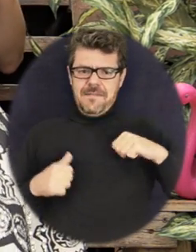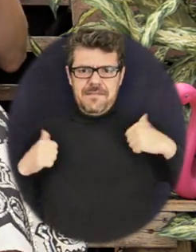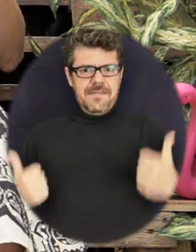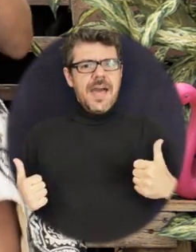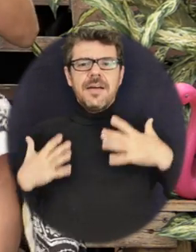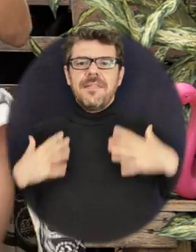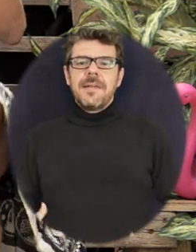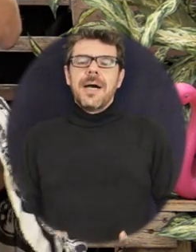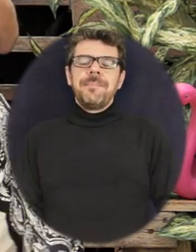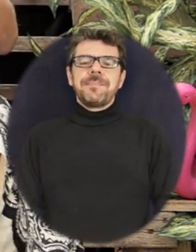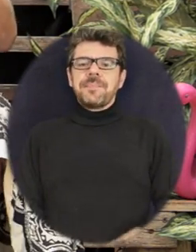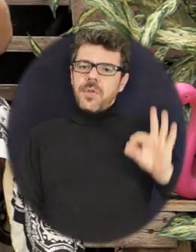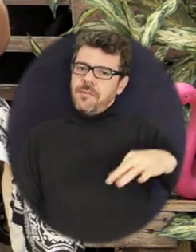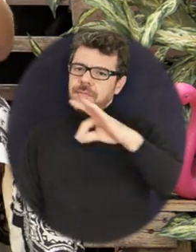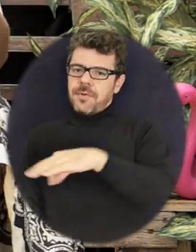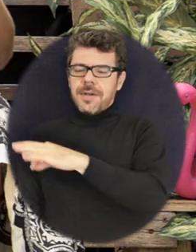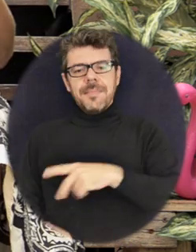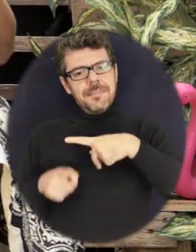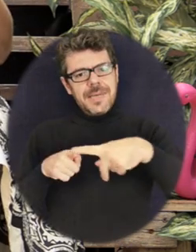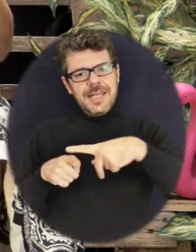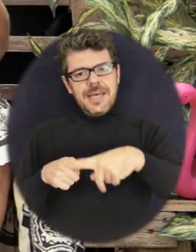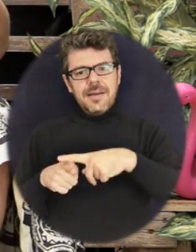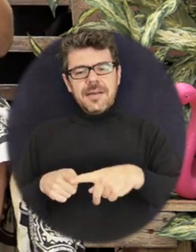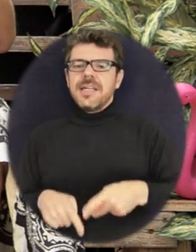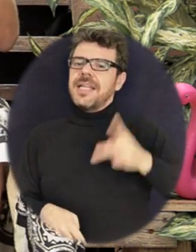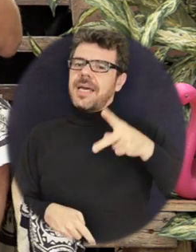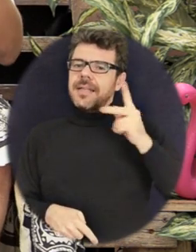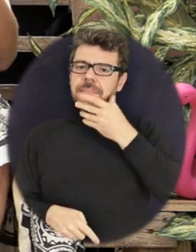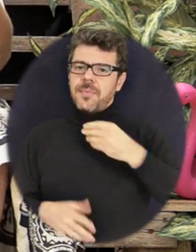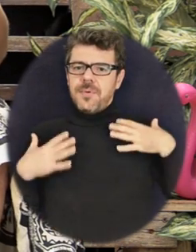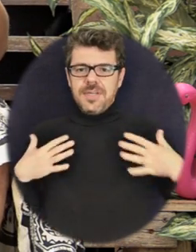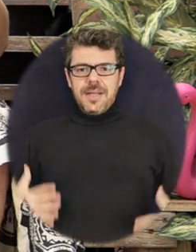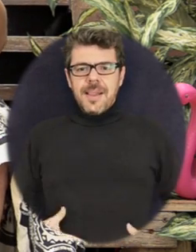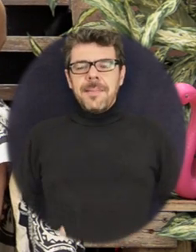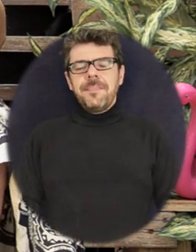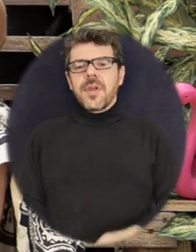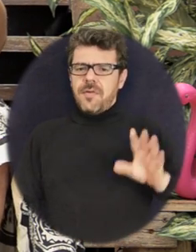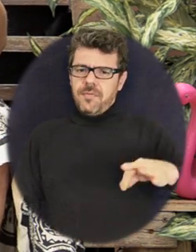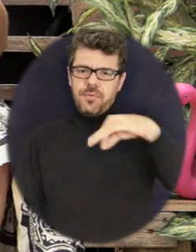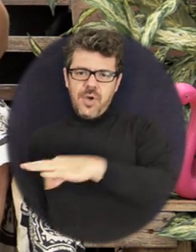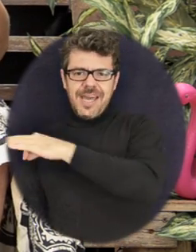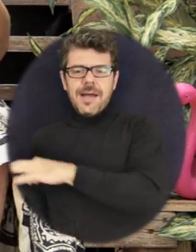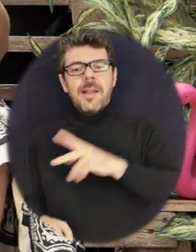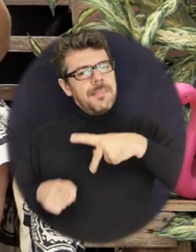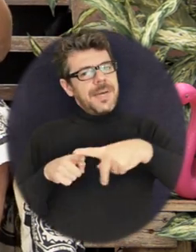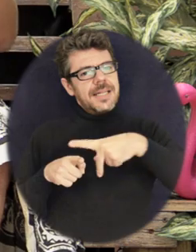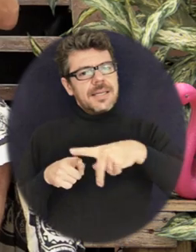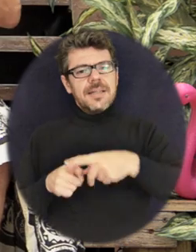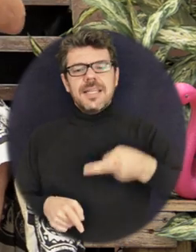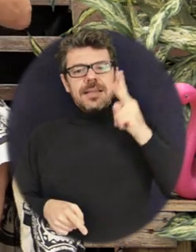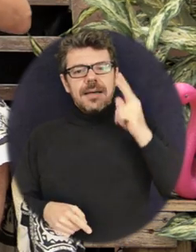fier de son vêtement un furet un Panet très très beau gilet le FET un